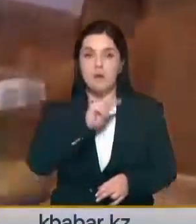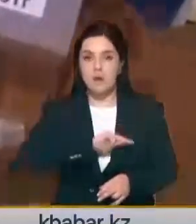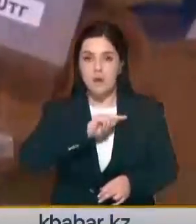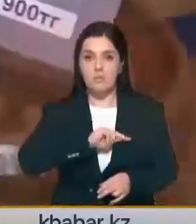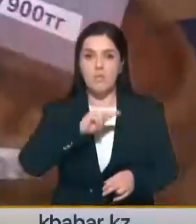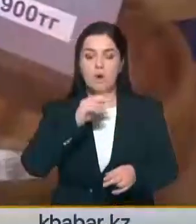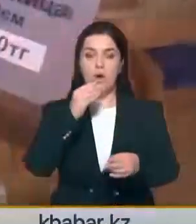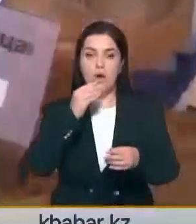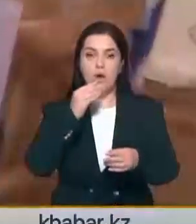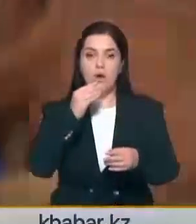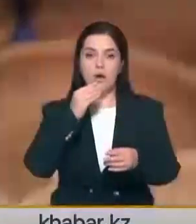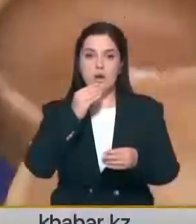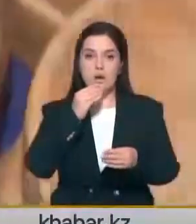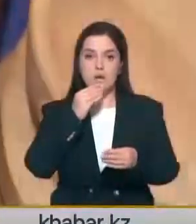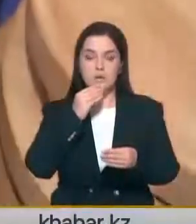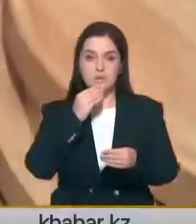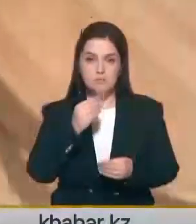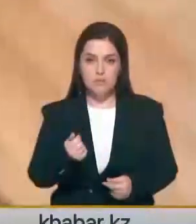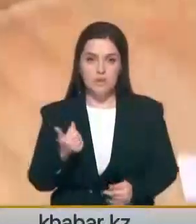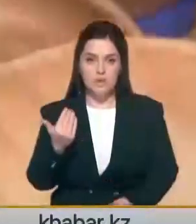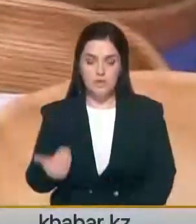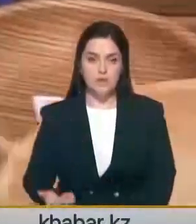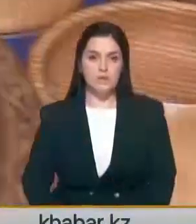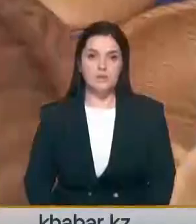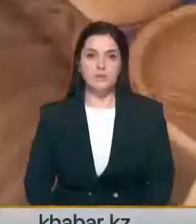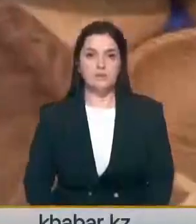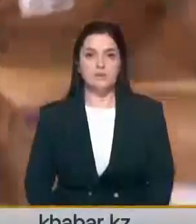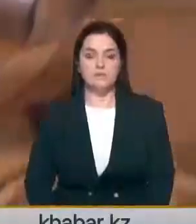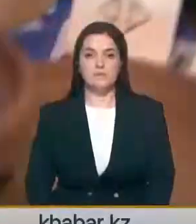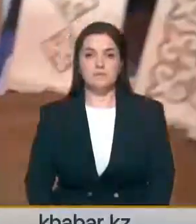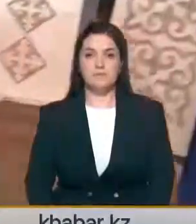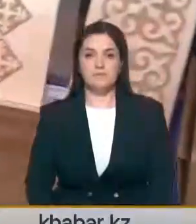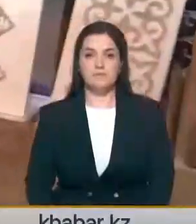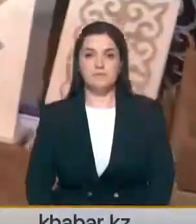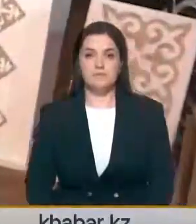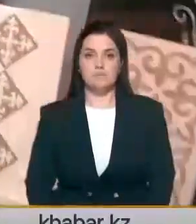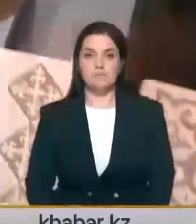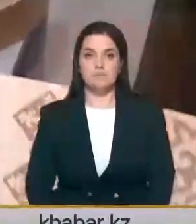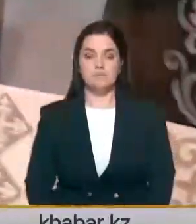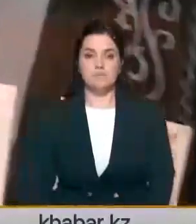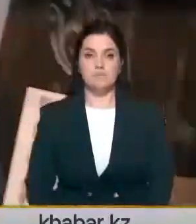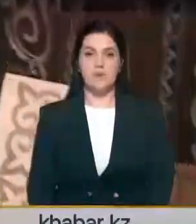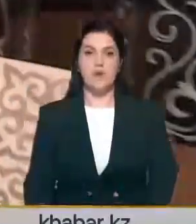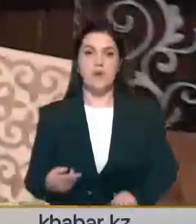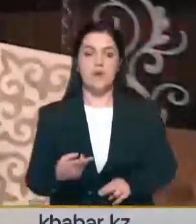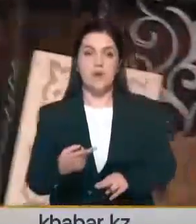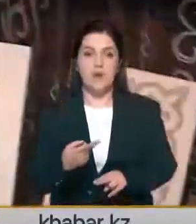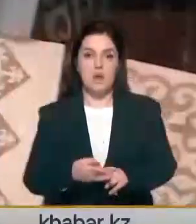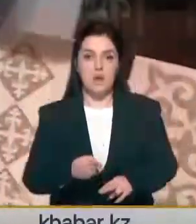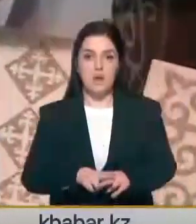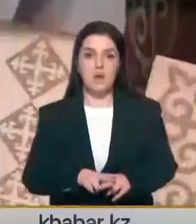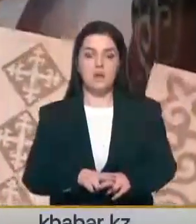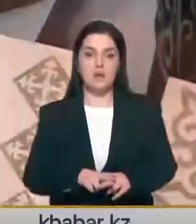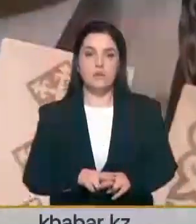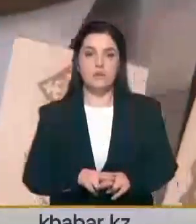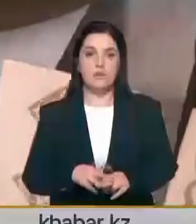Вот Аставак, вот Жамбаставак. Вот эти вот для курдаков, вот хорошо берут вот для курдаков. Это прям, видите, оно прям